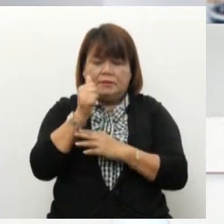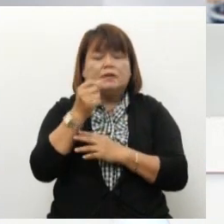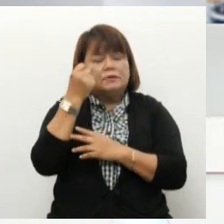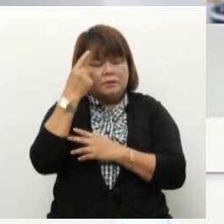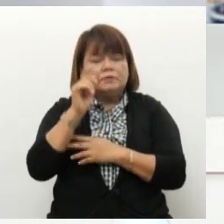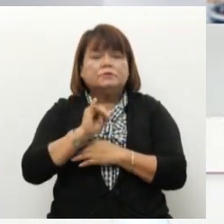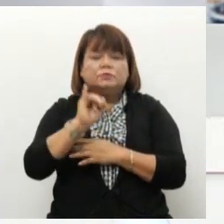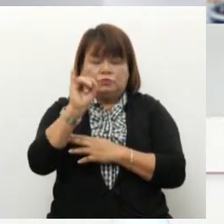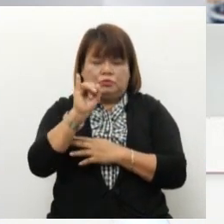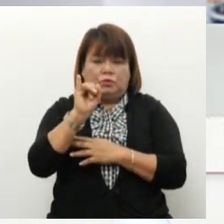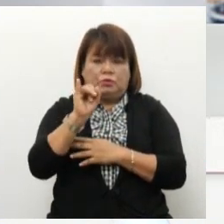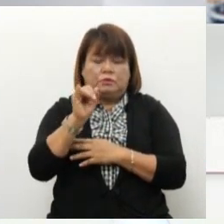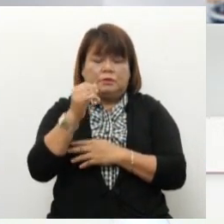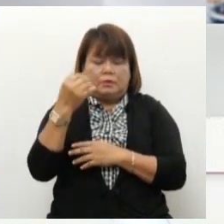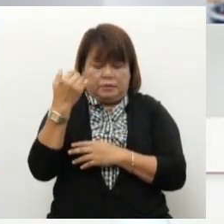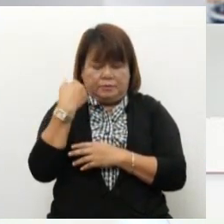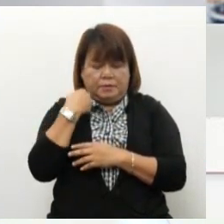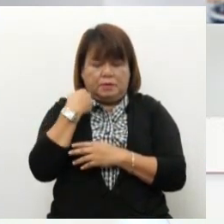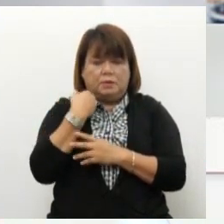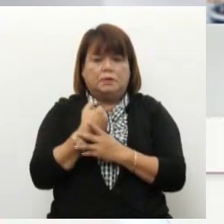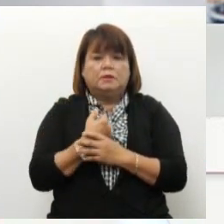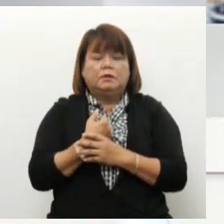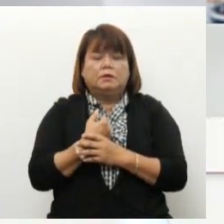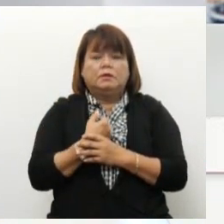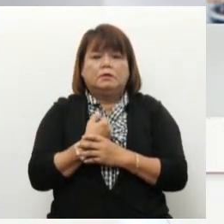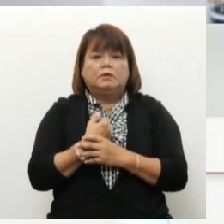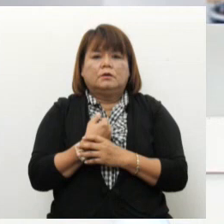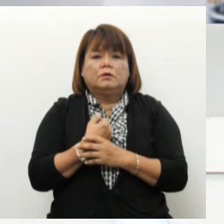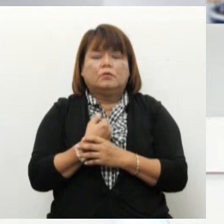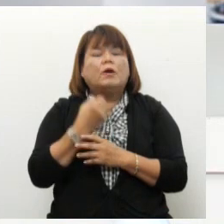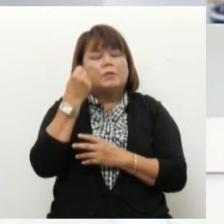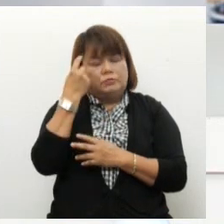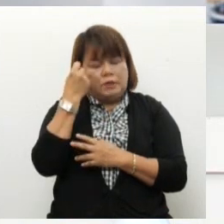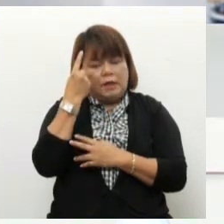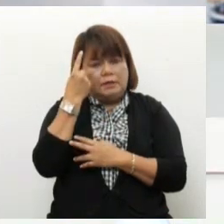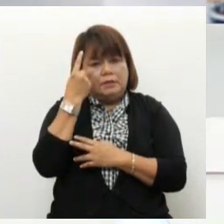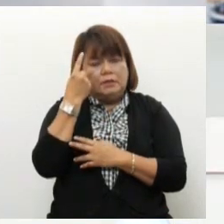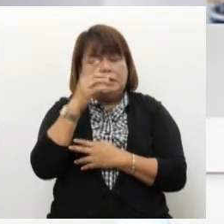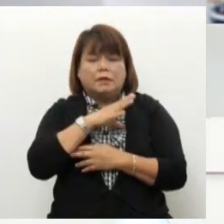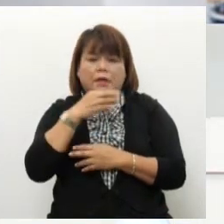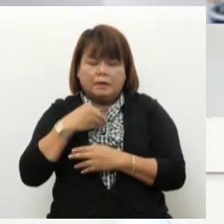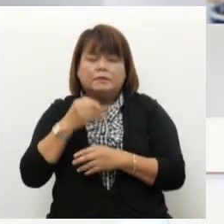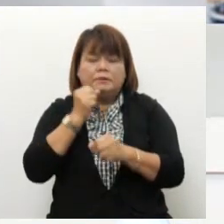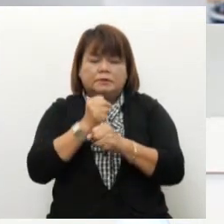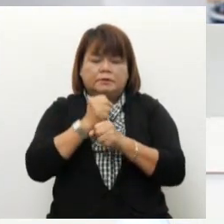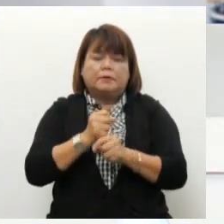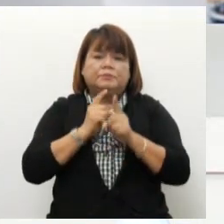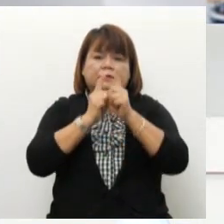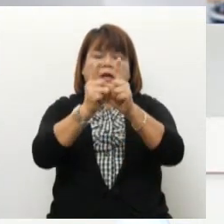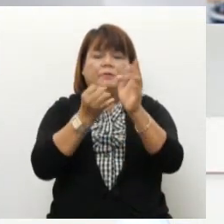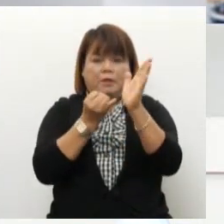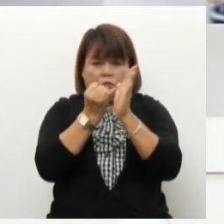องแล้วมันก็จะเกิดความ อะไรนะความเข้าใจแล้วก็จะเกิดการปฏิบัติที่ถูกต้องร่ว